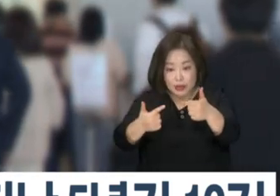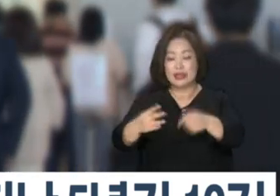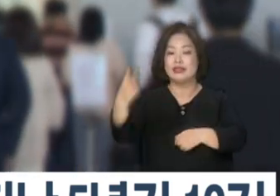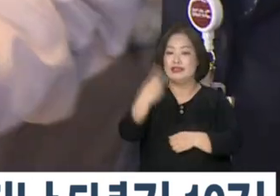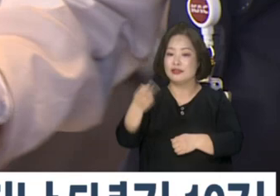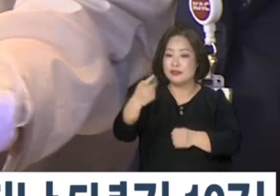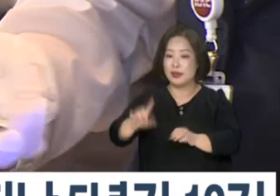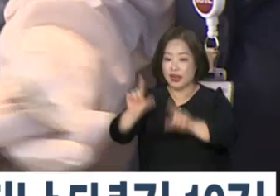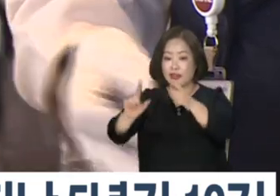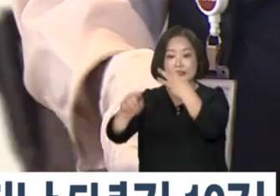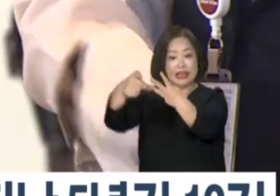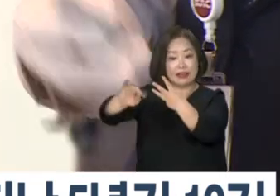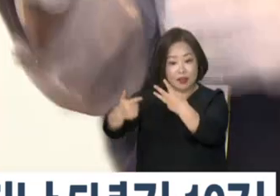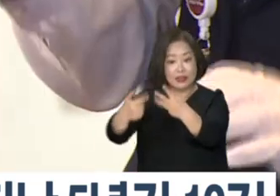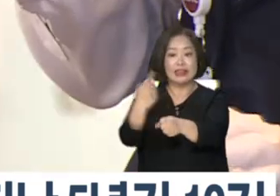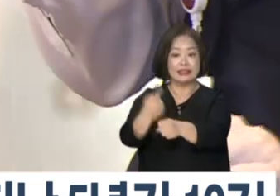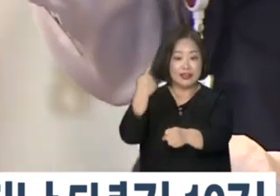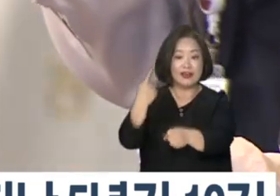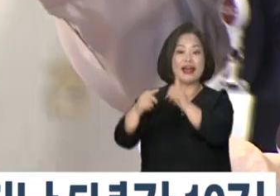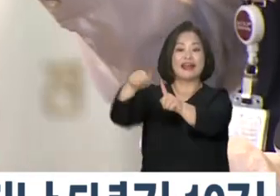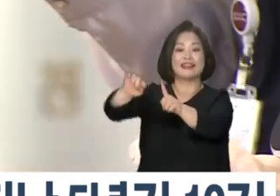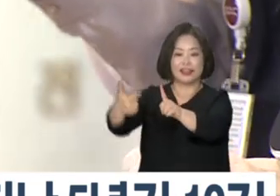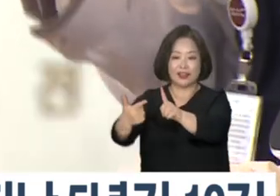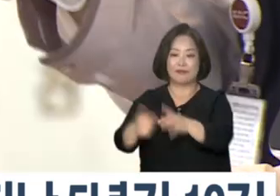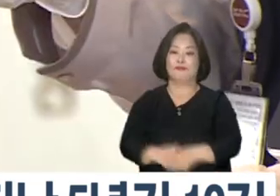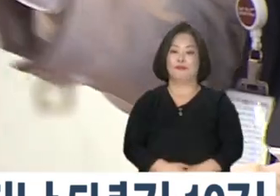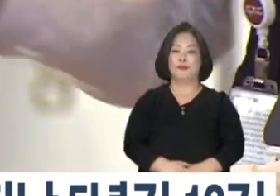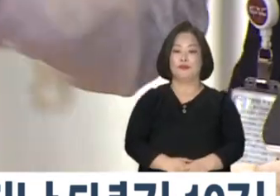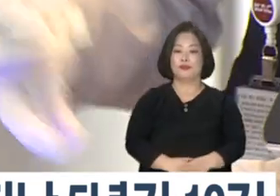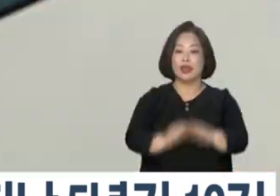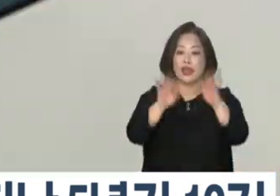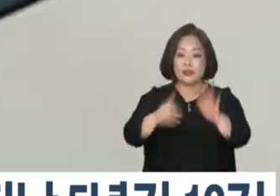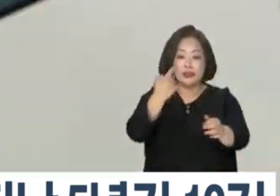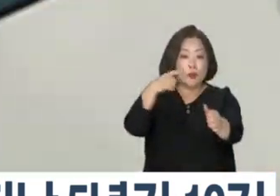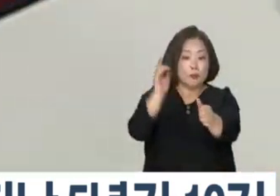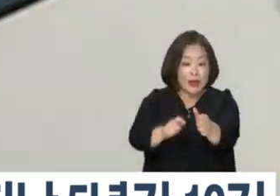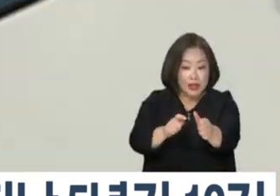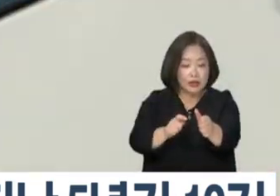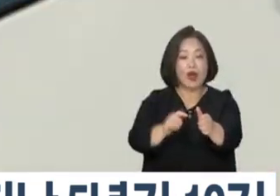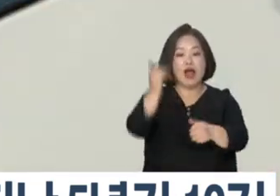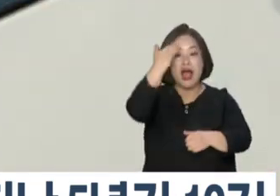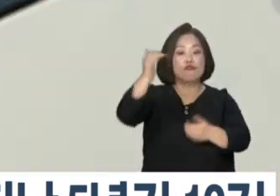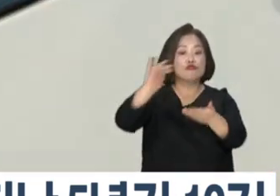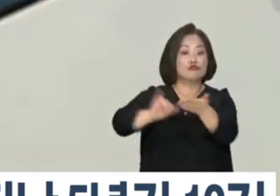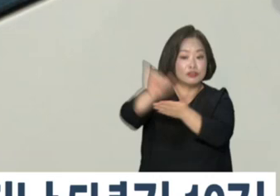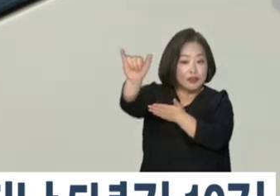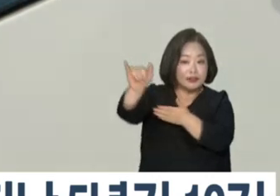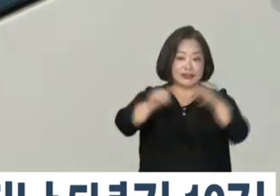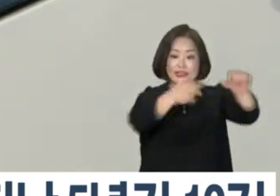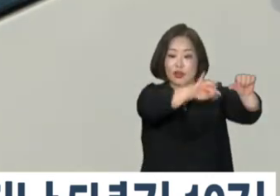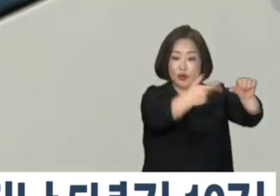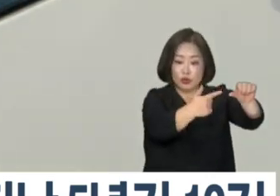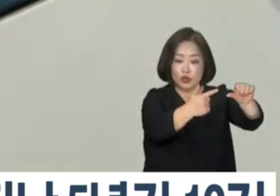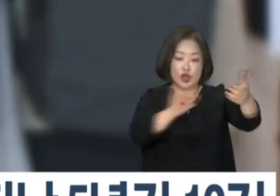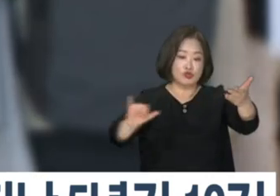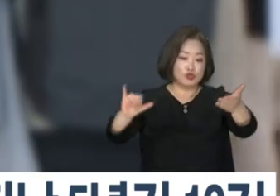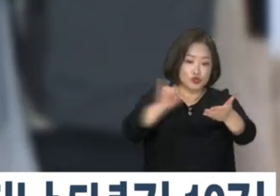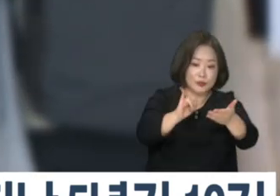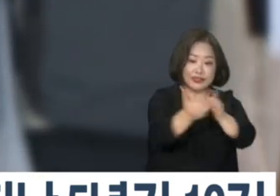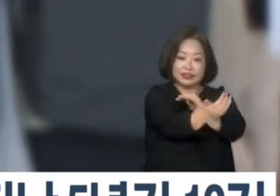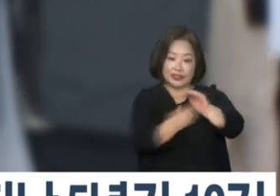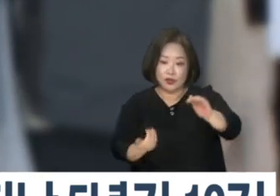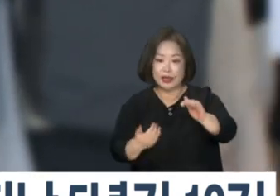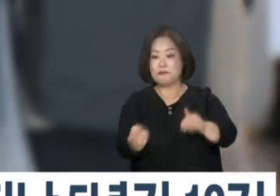2021년 세건 지난해가 한 건입니다 적발된 사례는 모두 국내선으로 다섯 건은 출발하는 공항에서